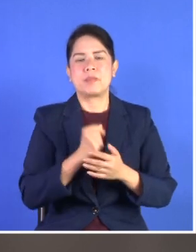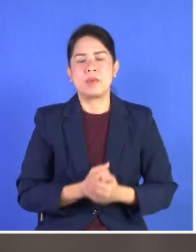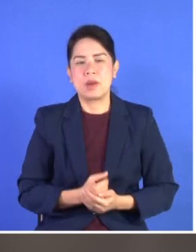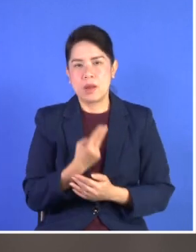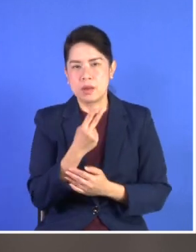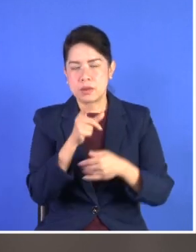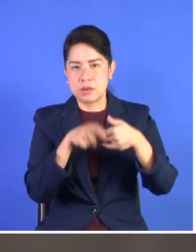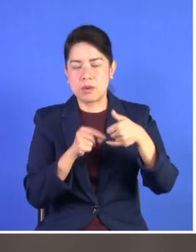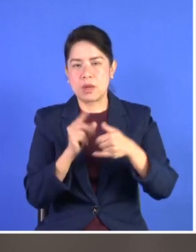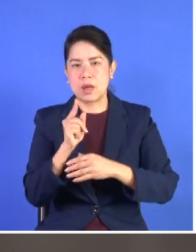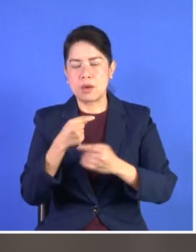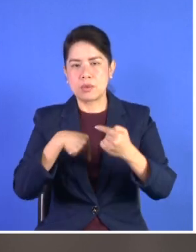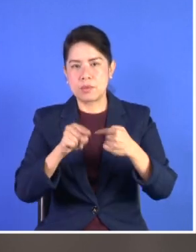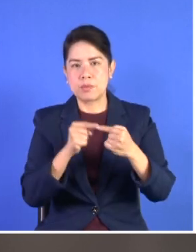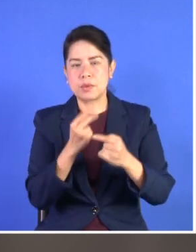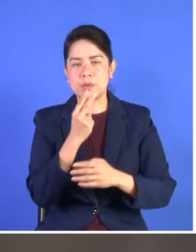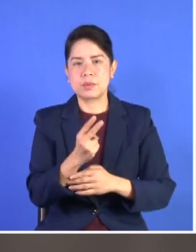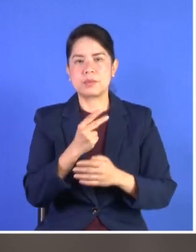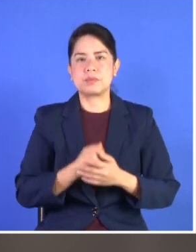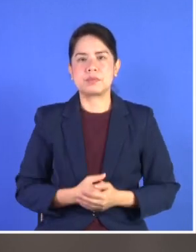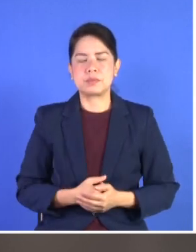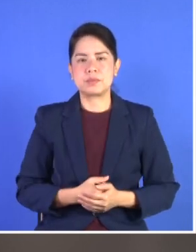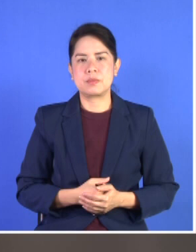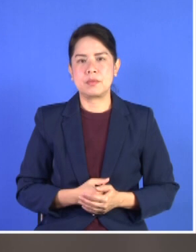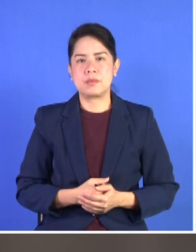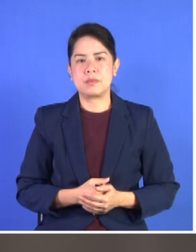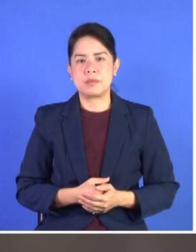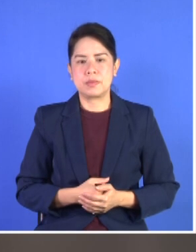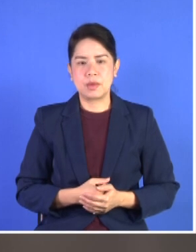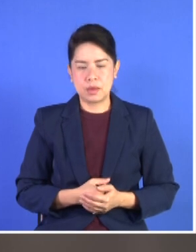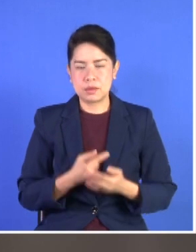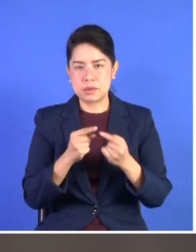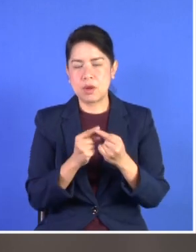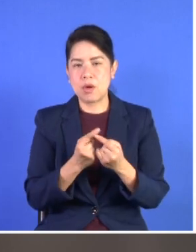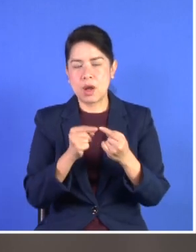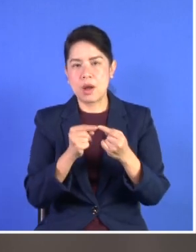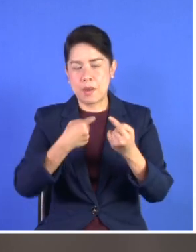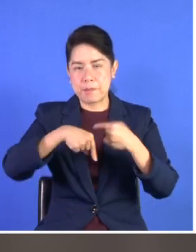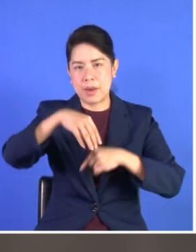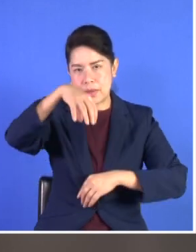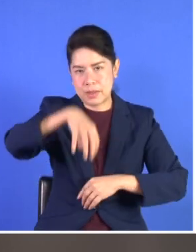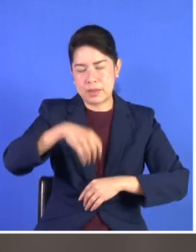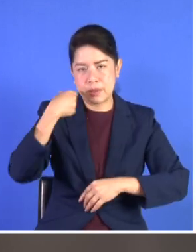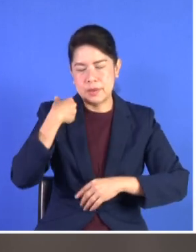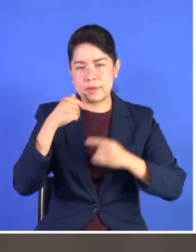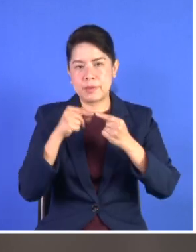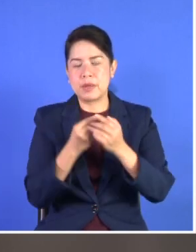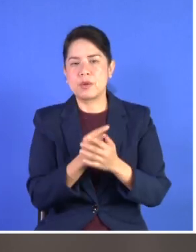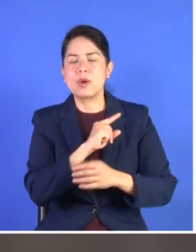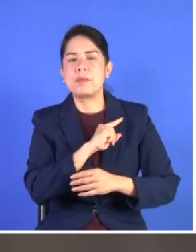างไปยังพื้นที่นะคะหมวดทางหลวงเนินพระเพื่อจะไปสอบถามทางหัวหน้าหมวดทางหลวงเชิงพระเนินน